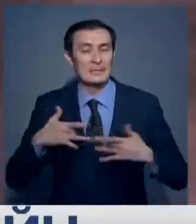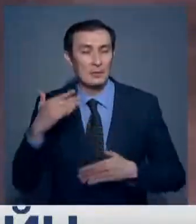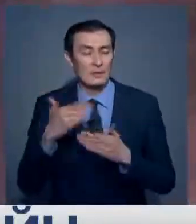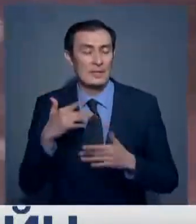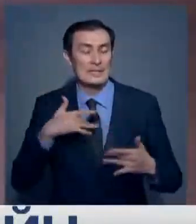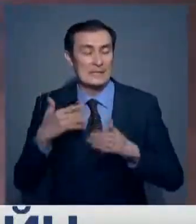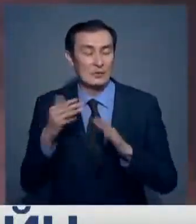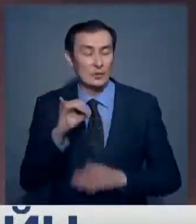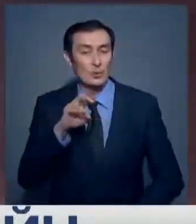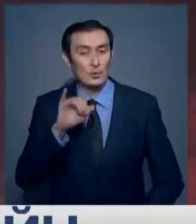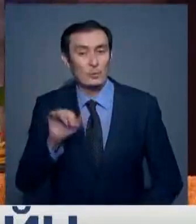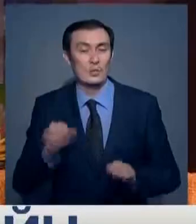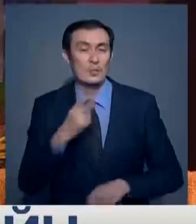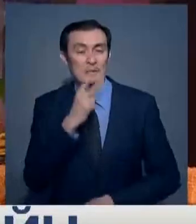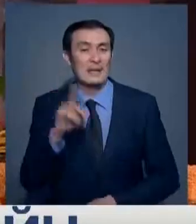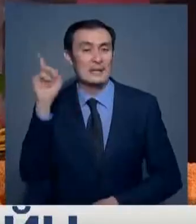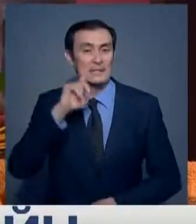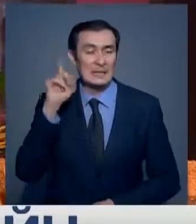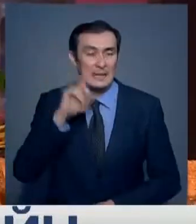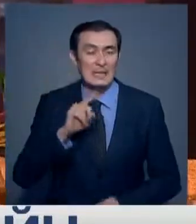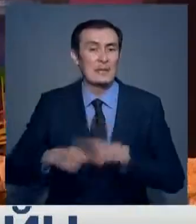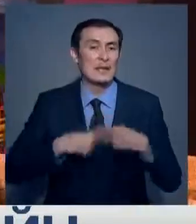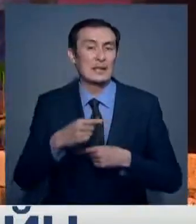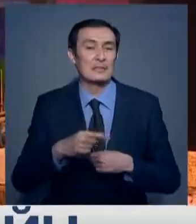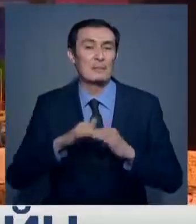театра в Ютубе можно посмотреть сказки «Перекати